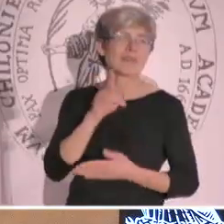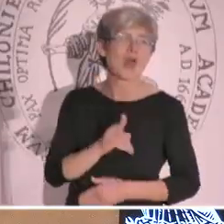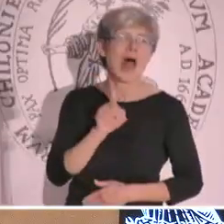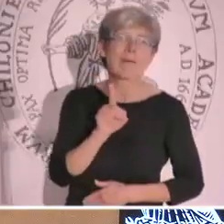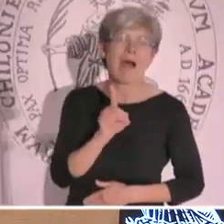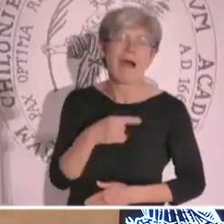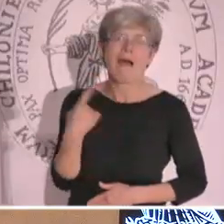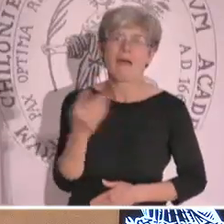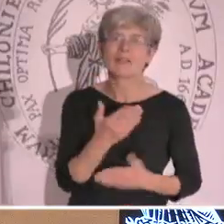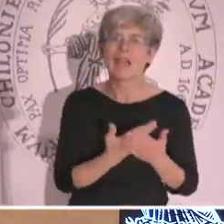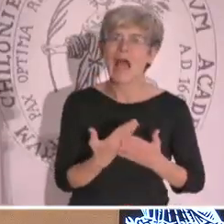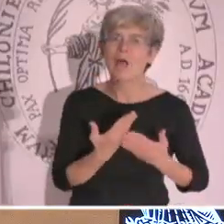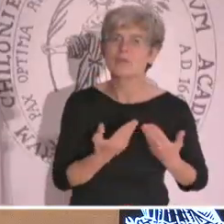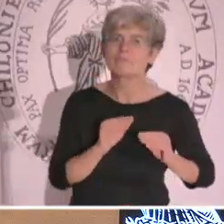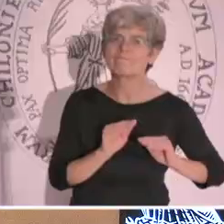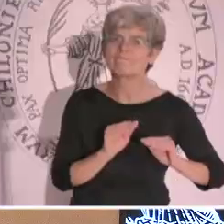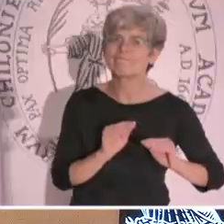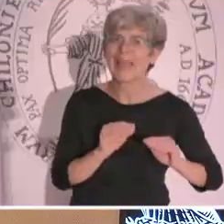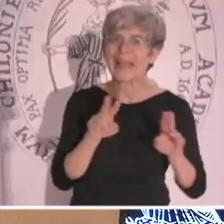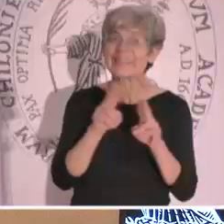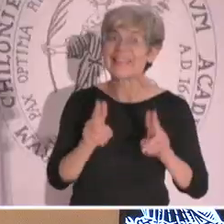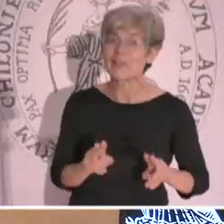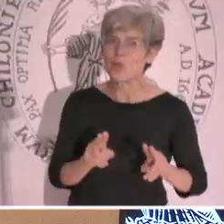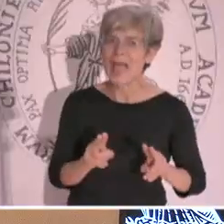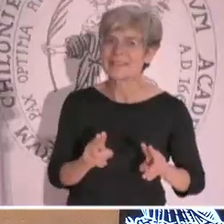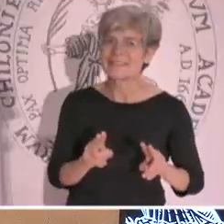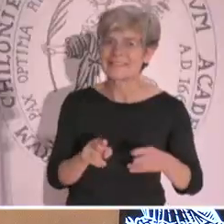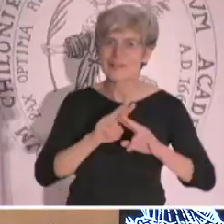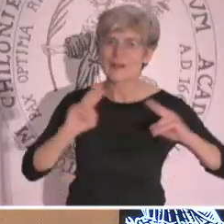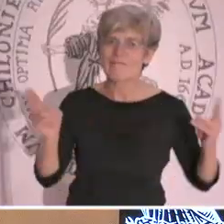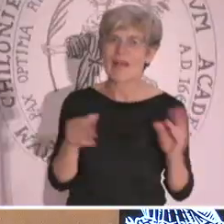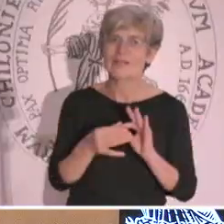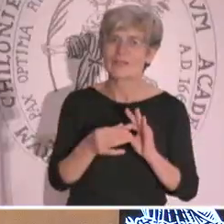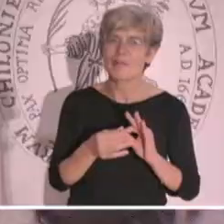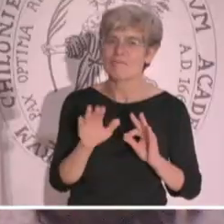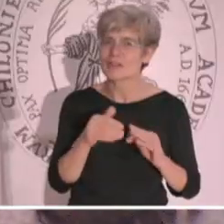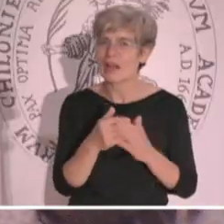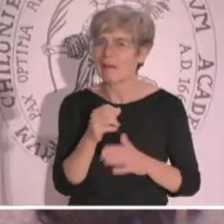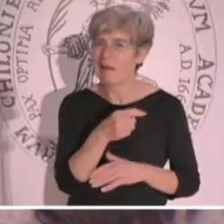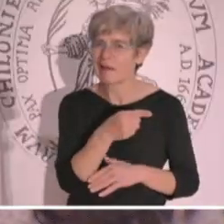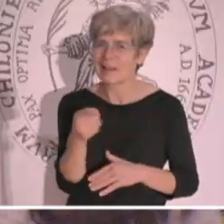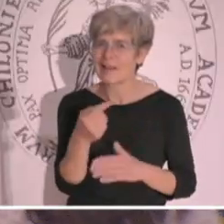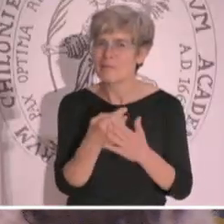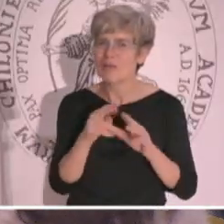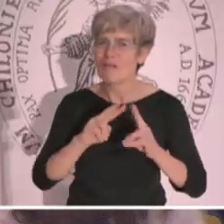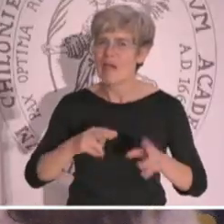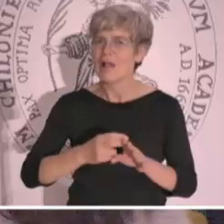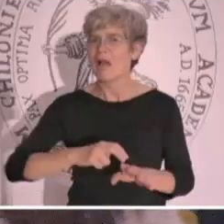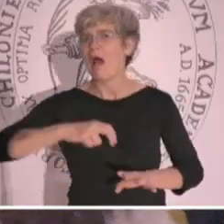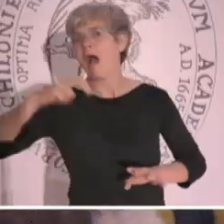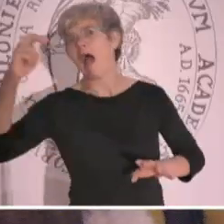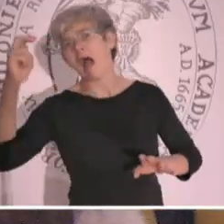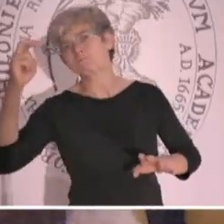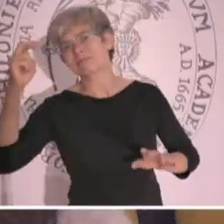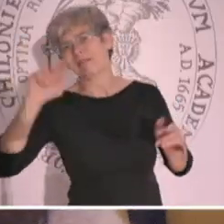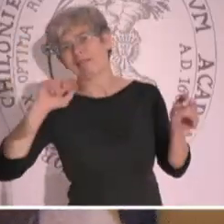das heißt, wir bilden Sie für die Welt aus. Das heißt, die eine oder den anderen werden wir wohl verlieren an die Welt. Aber dafür kommen andere auch